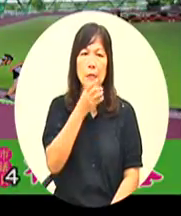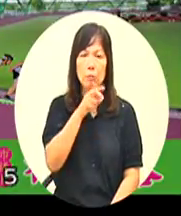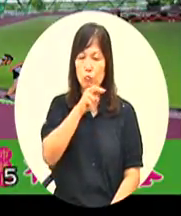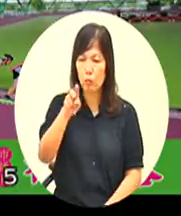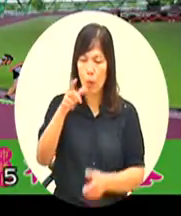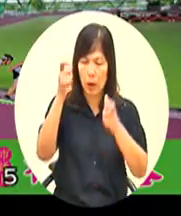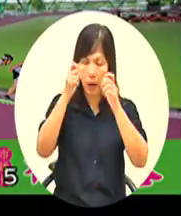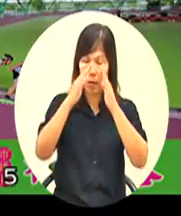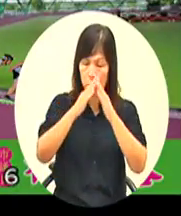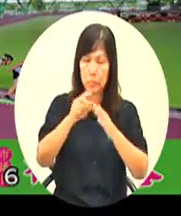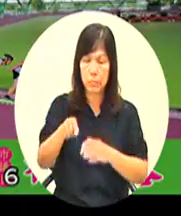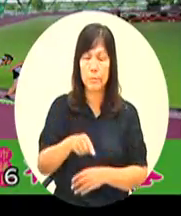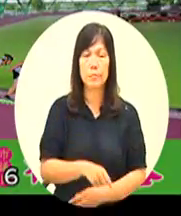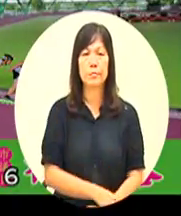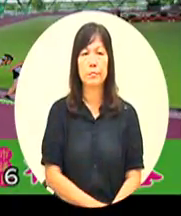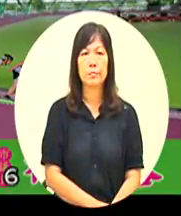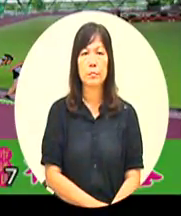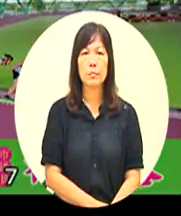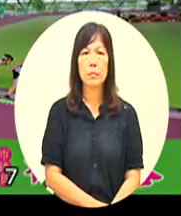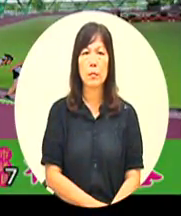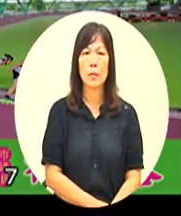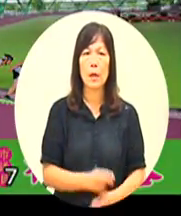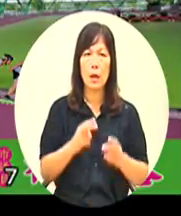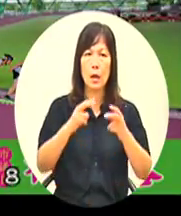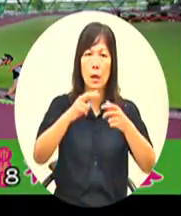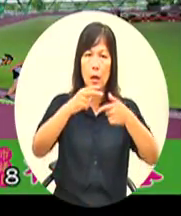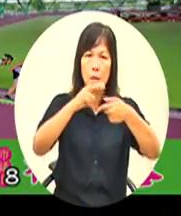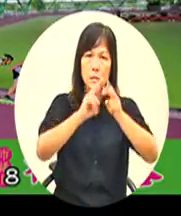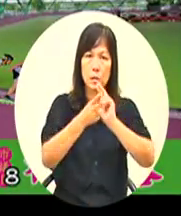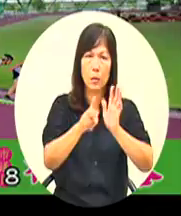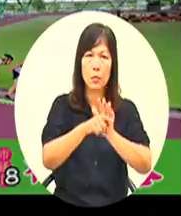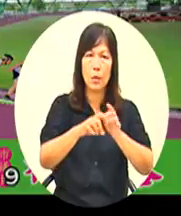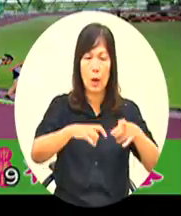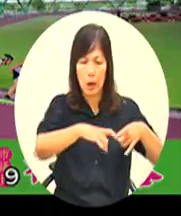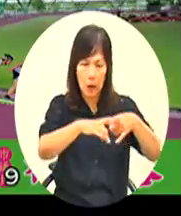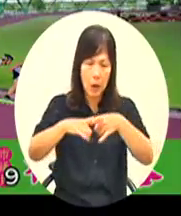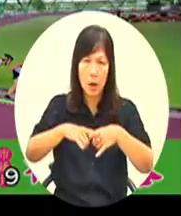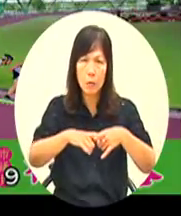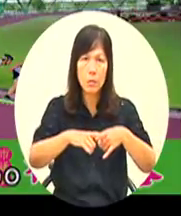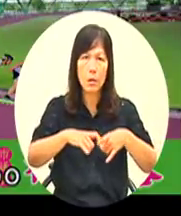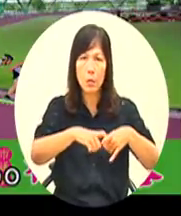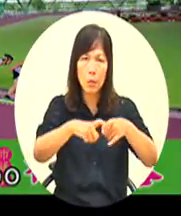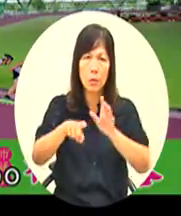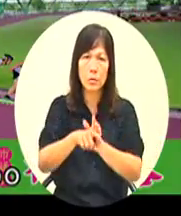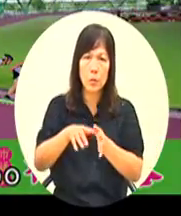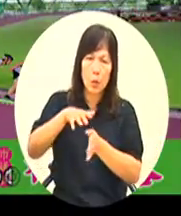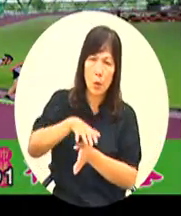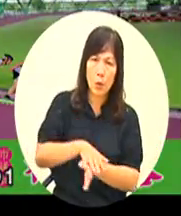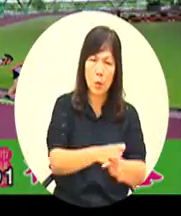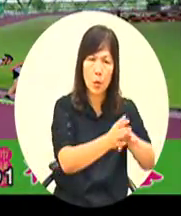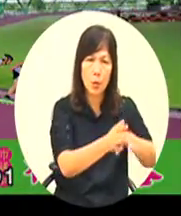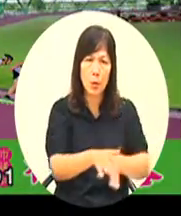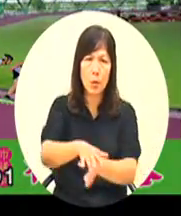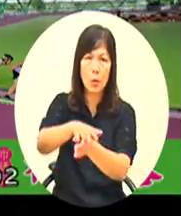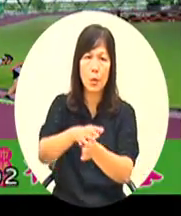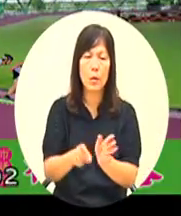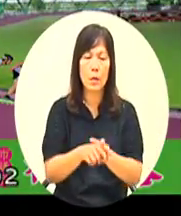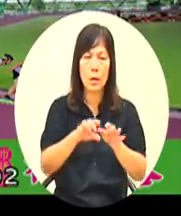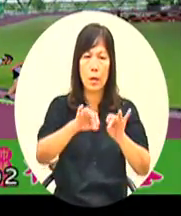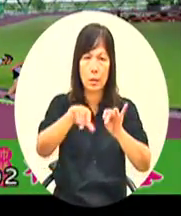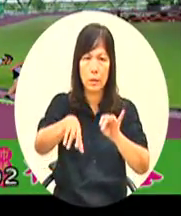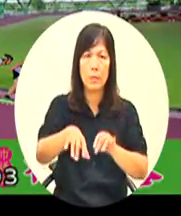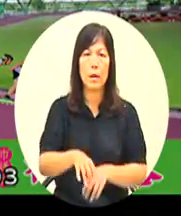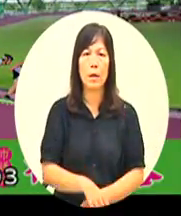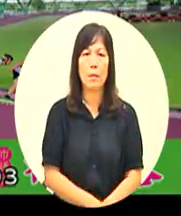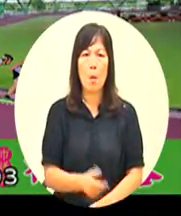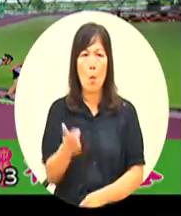雄市人武高雄国际这个滑轮溜冰场